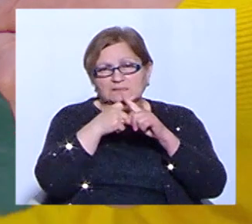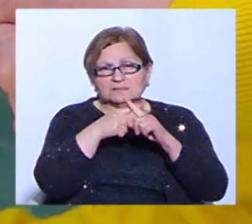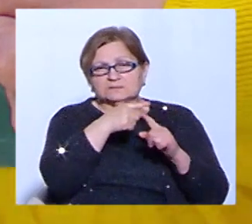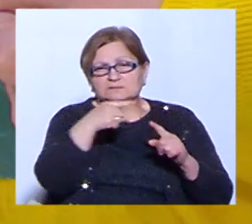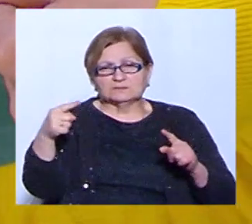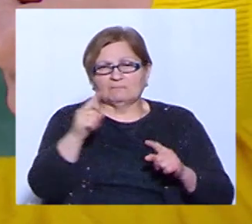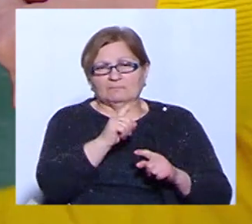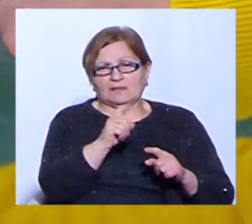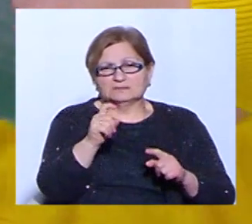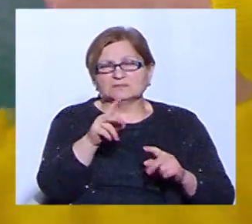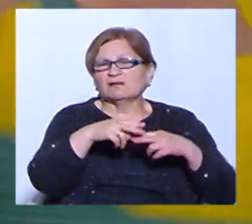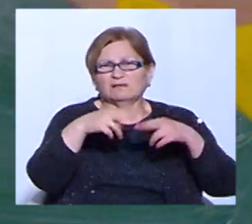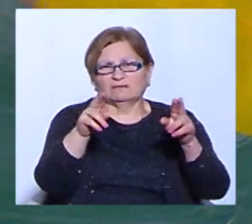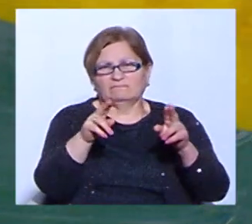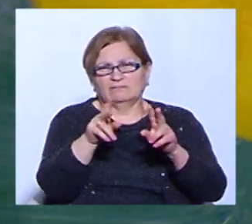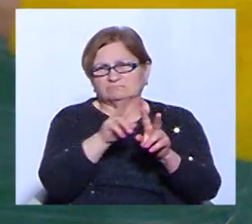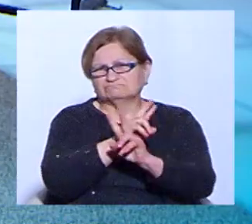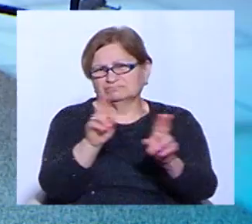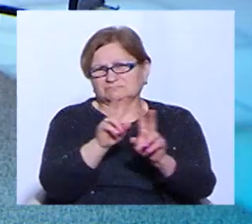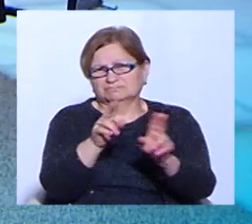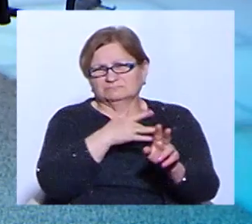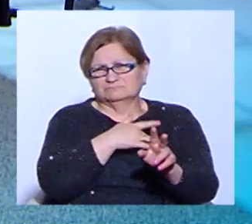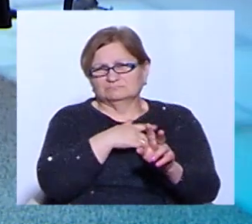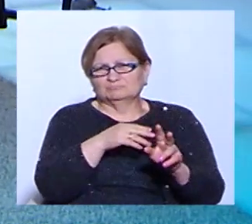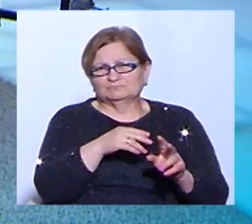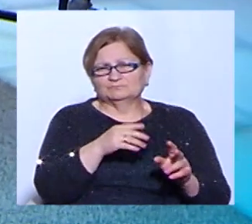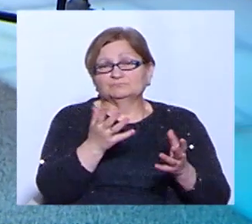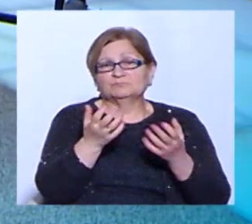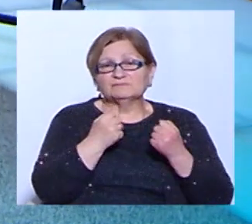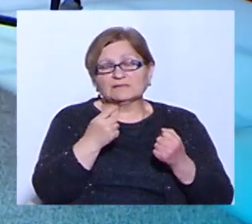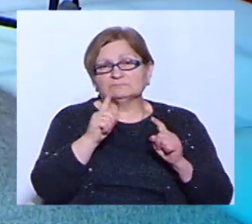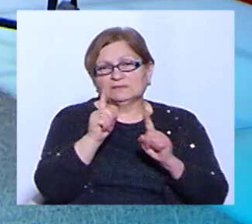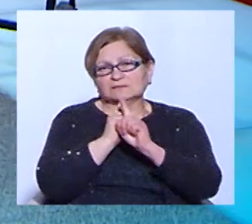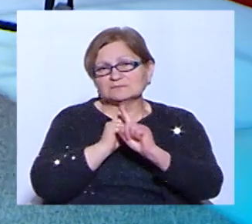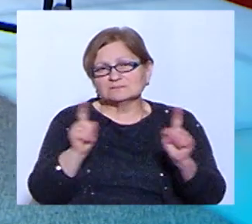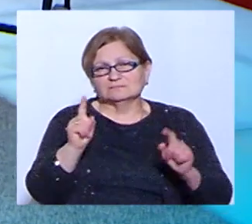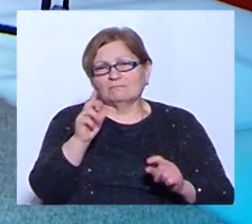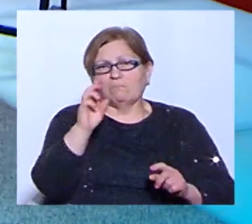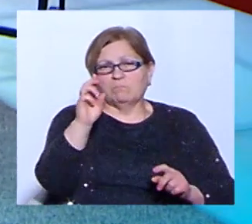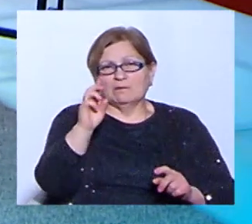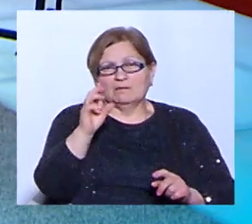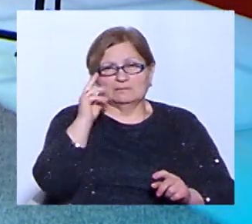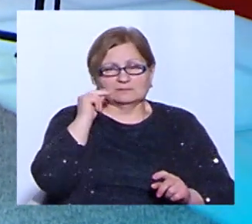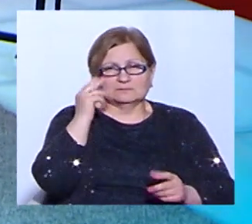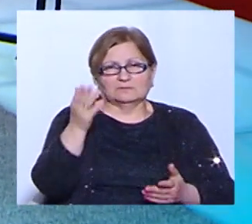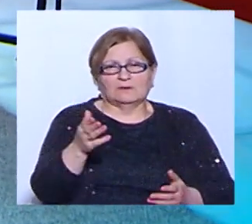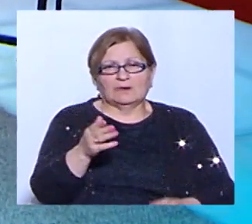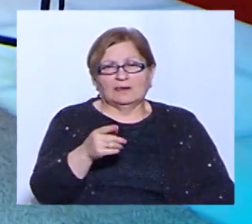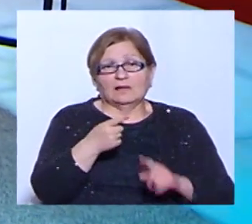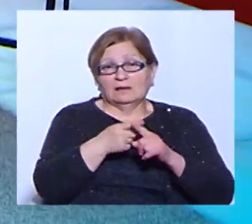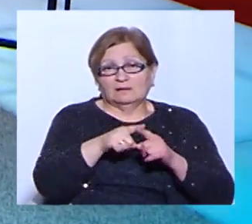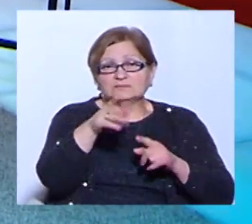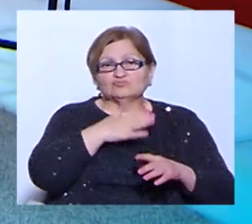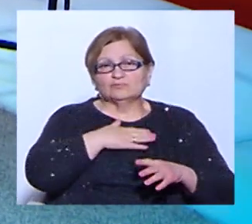x%. და მივიღებ რაღაცა b რიცხვს. აი, ეს არის ჩვენი სამუშაო